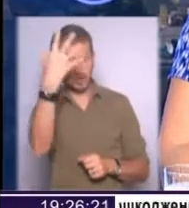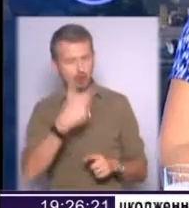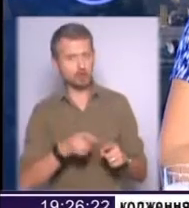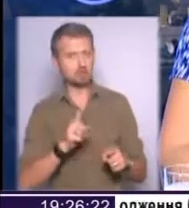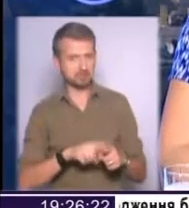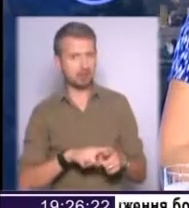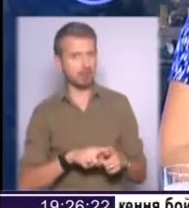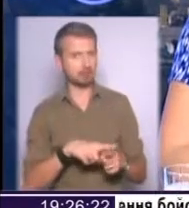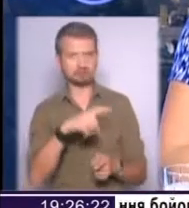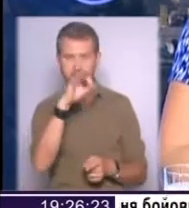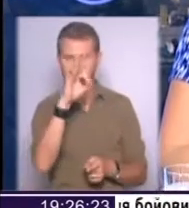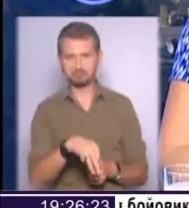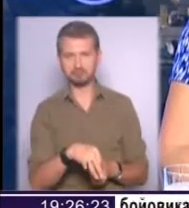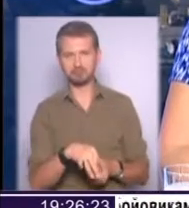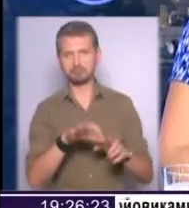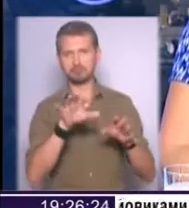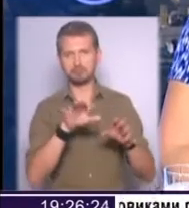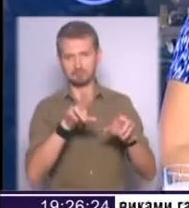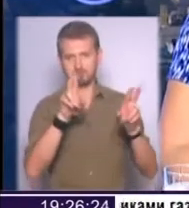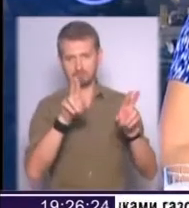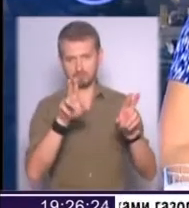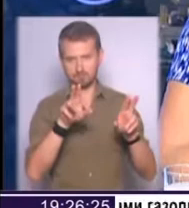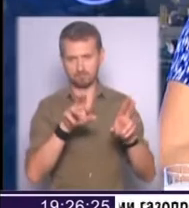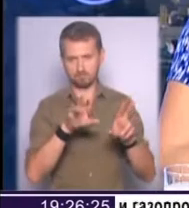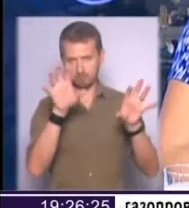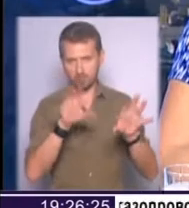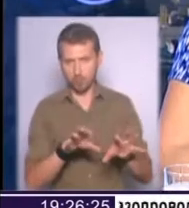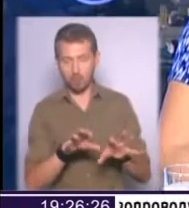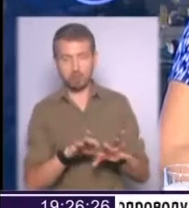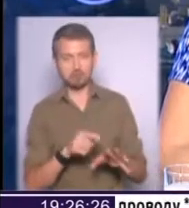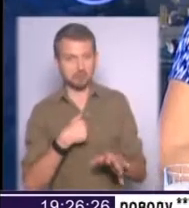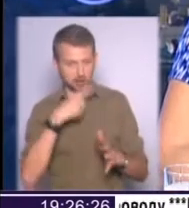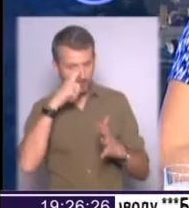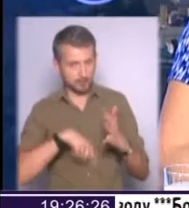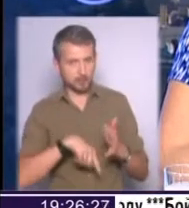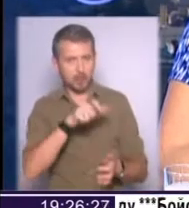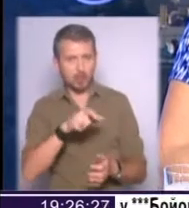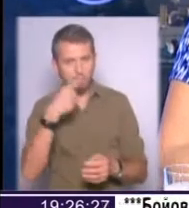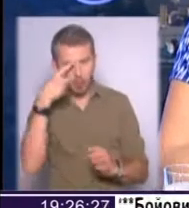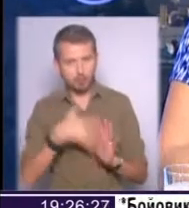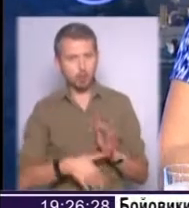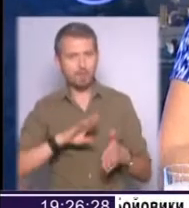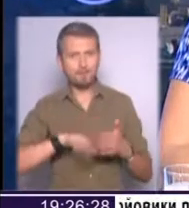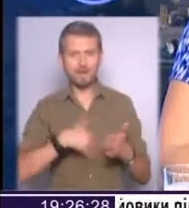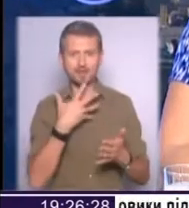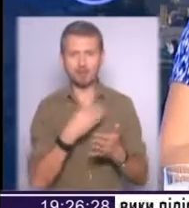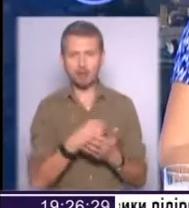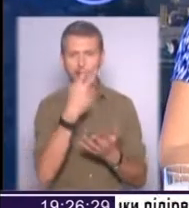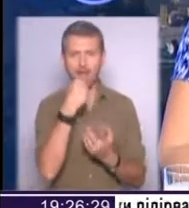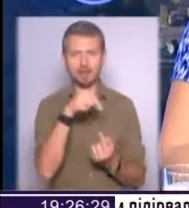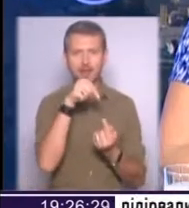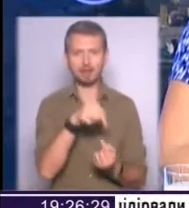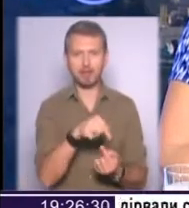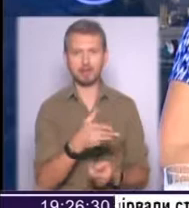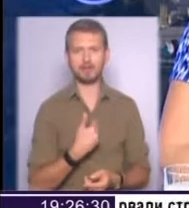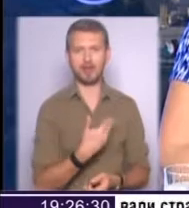апріорно. Таке є моє переконання. Люди розуміють, що без своєї адаптації